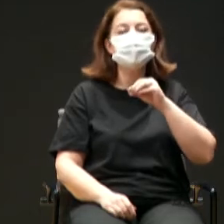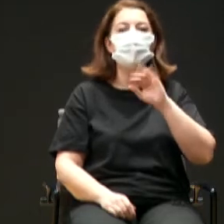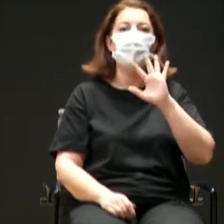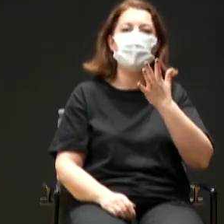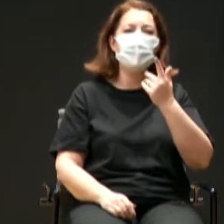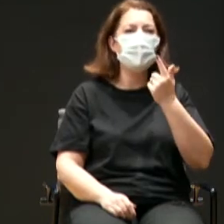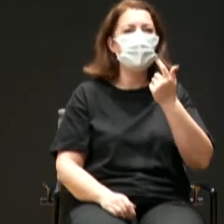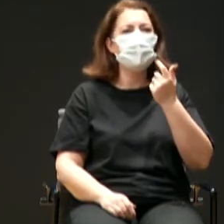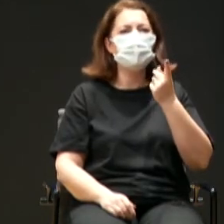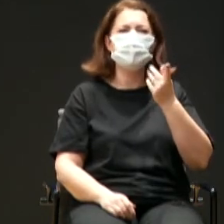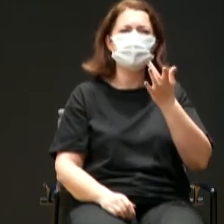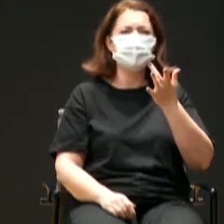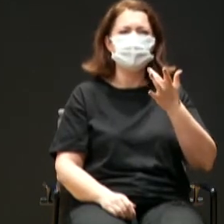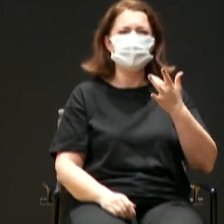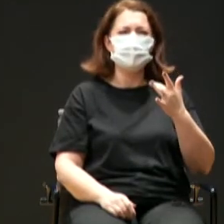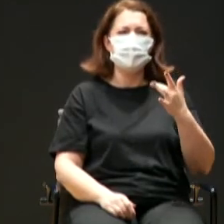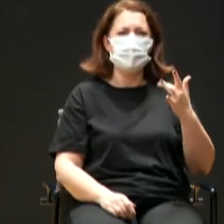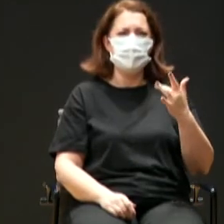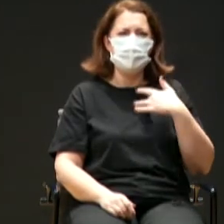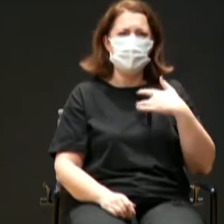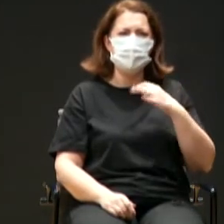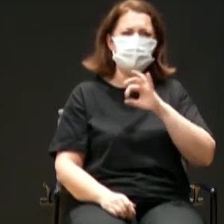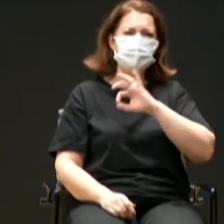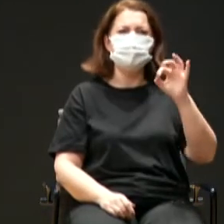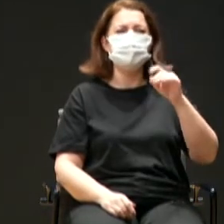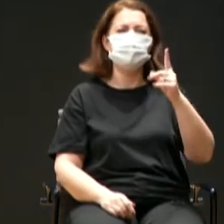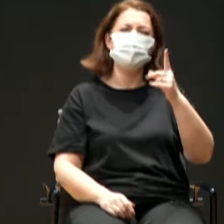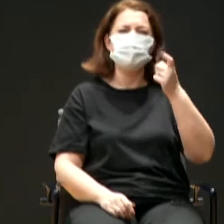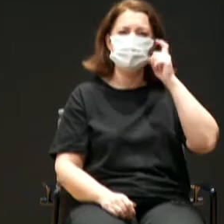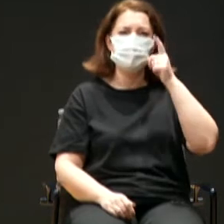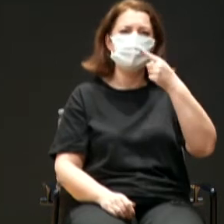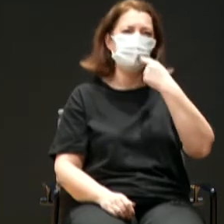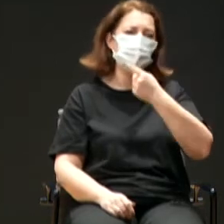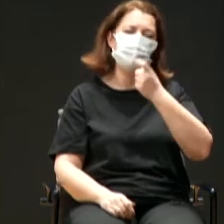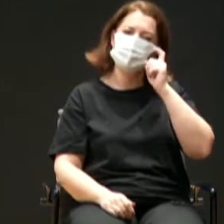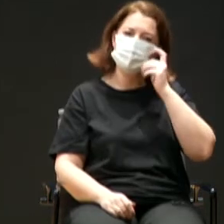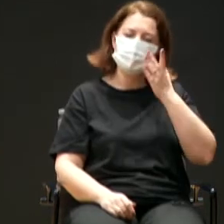biraz acımasızca bir eleştiri olarak ben addediyorum. İkincisi,